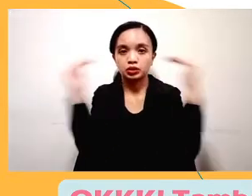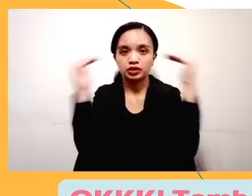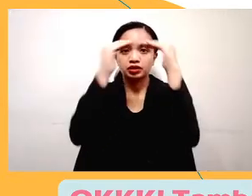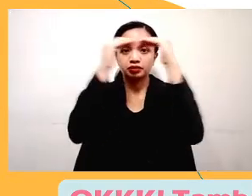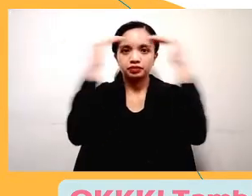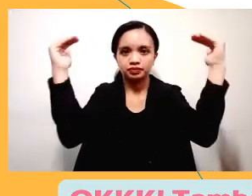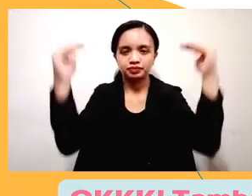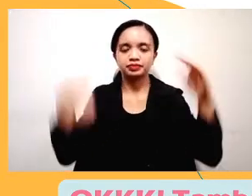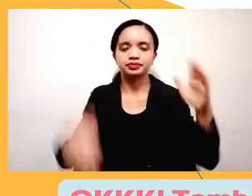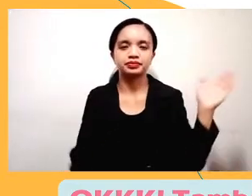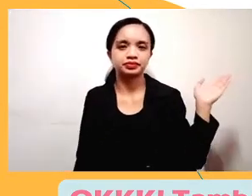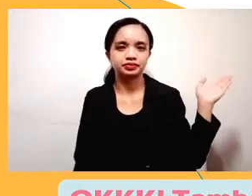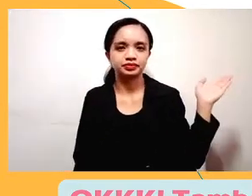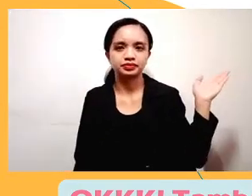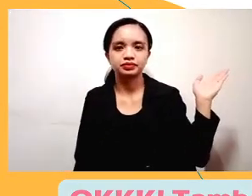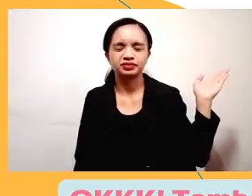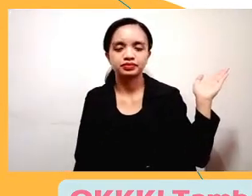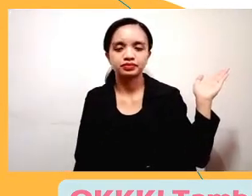Ako.